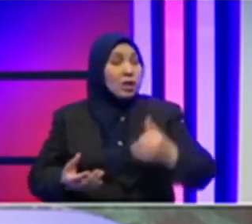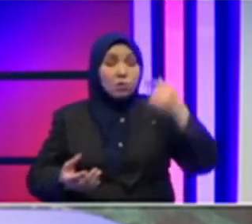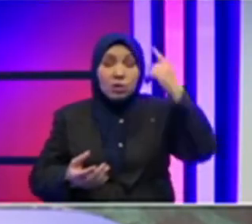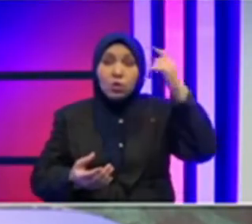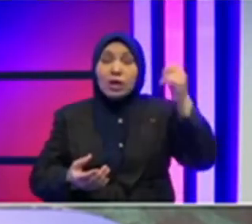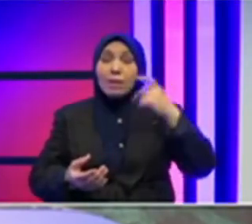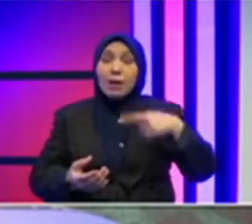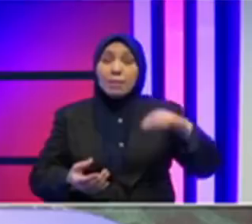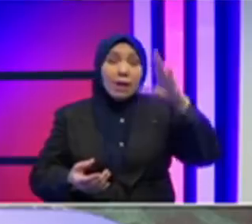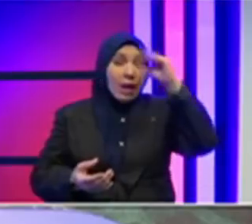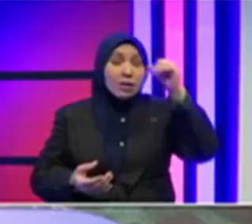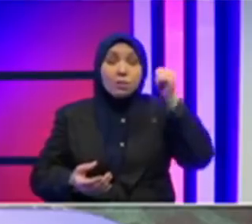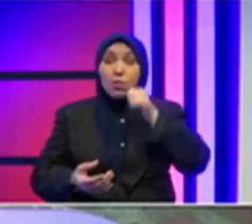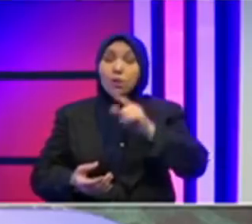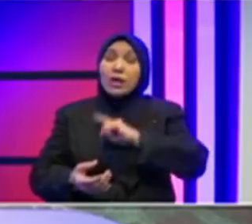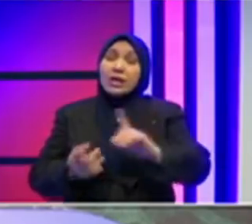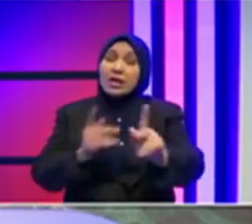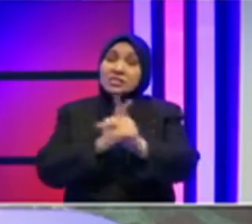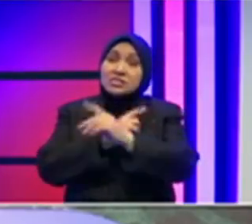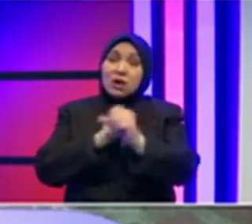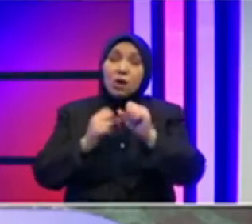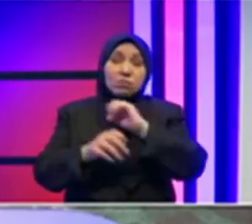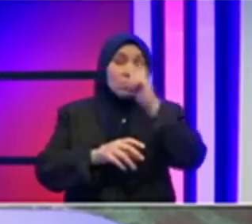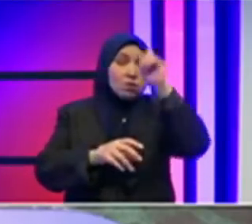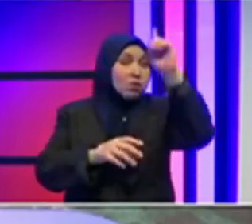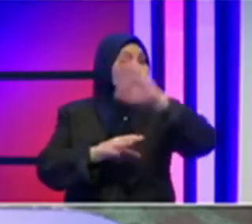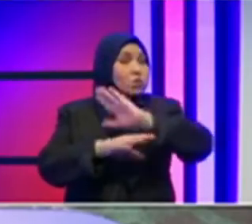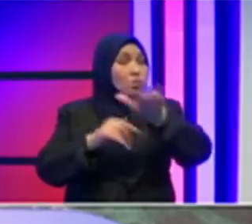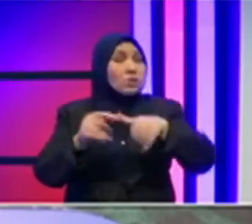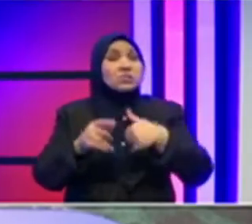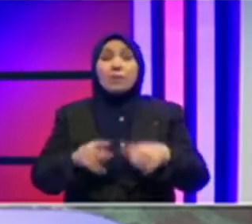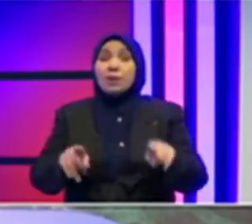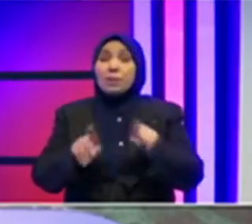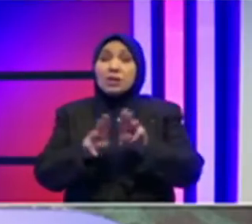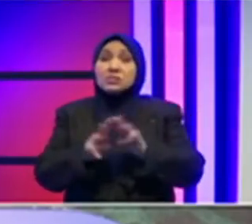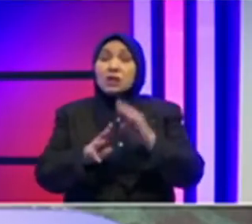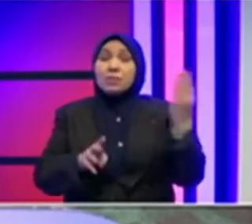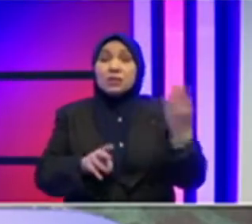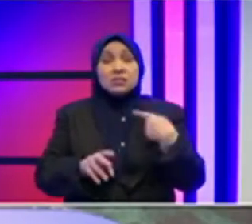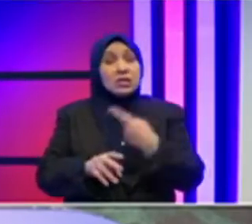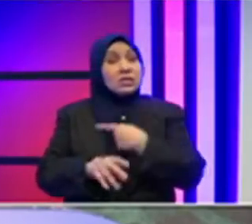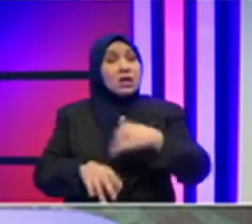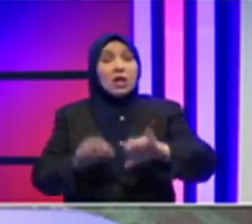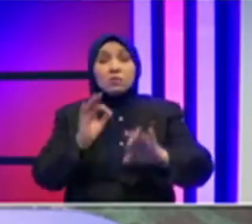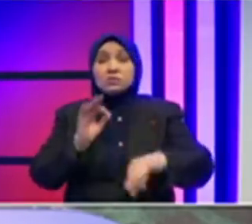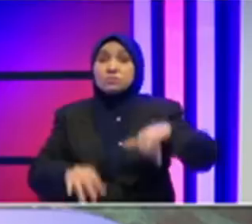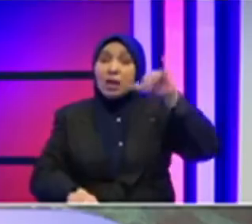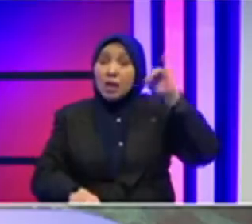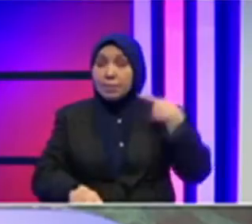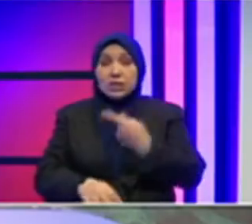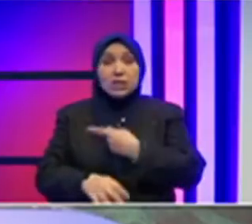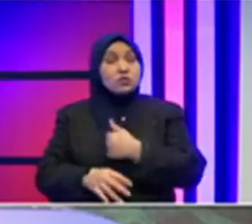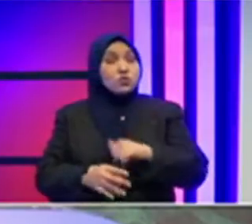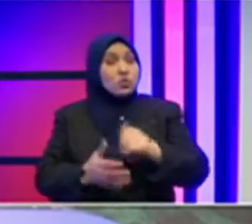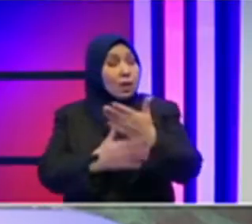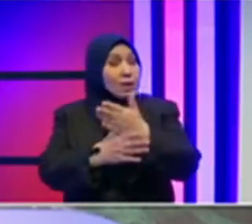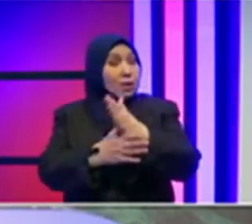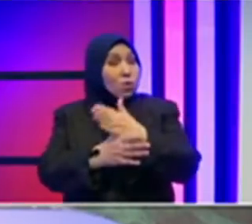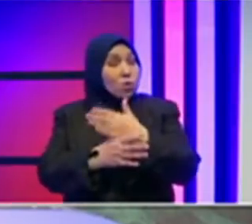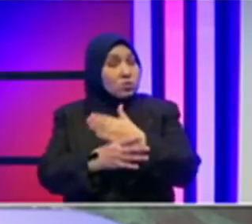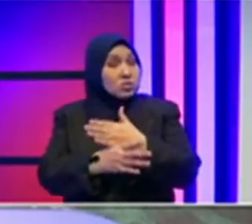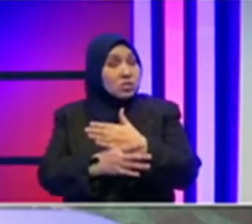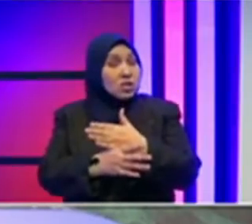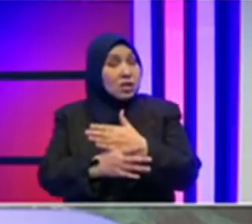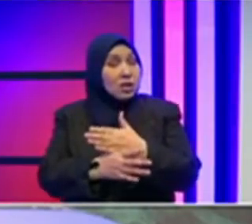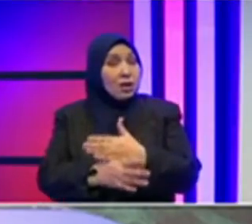dan muslimat yang dikasihi Allah Subhanahu Wa Taala sekalian, seperti biasa, jika semalam kita telah berkongsi tabaqat